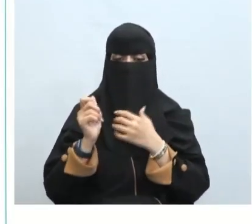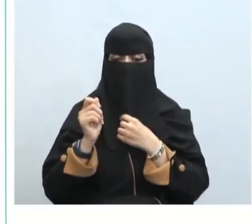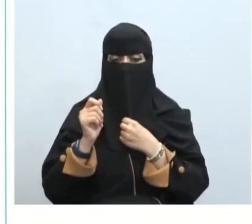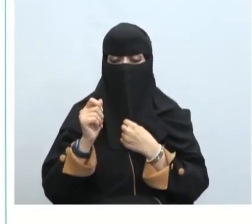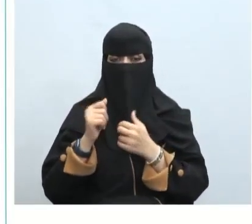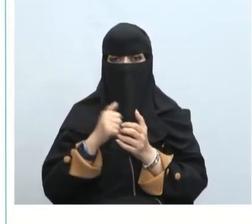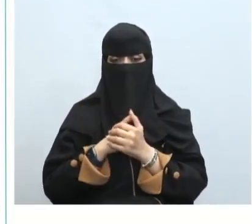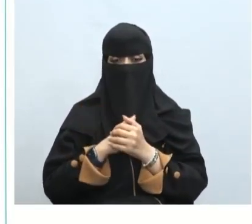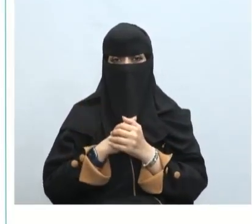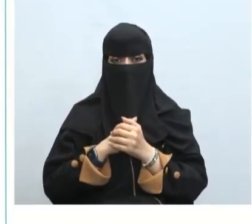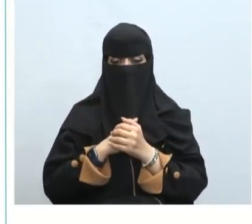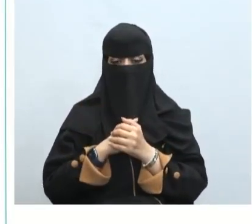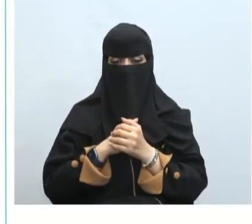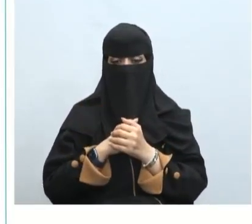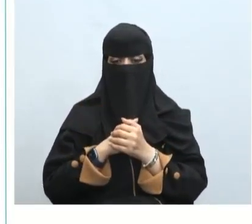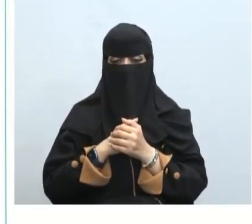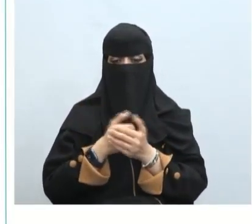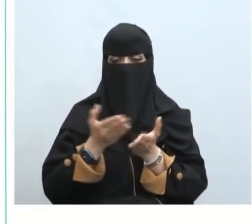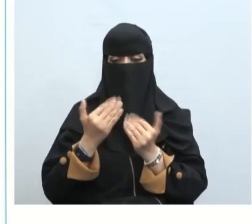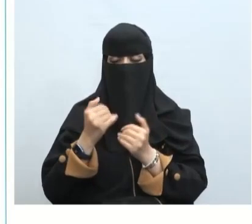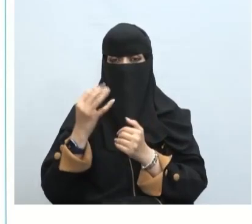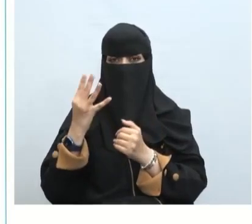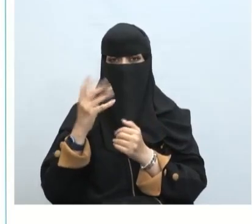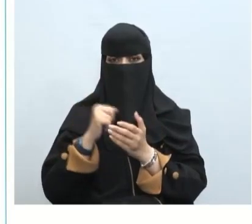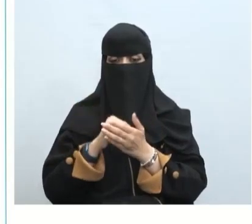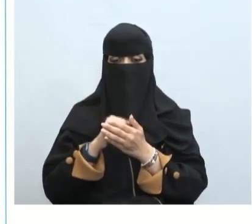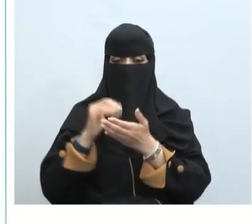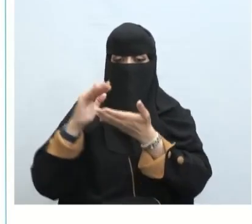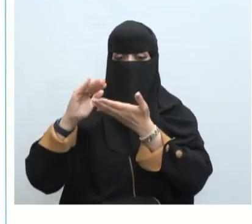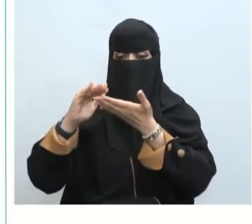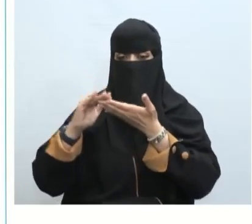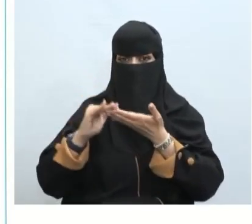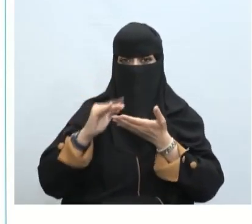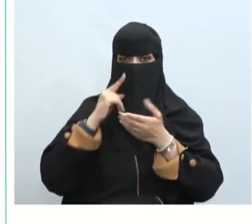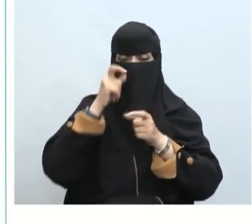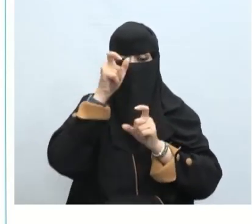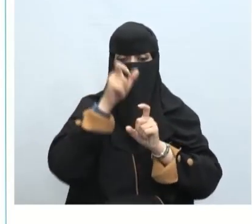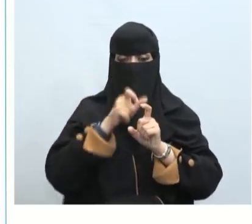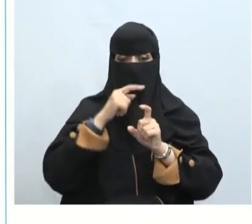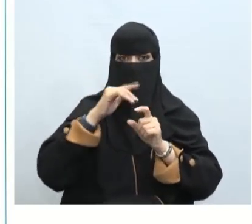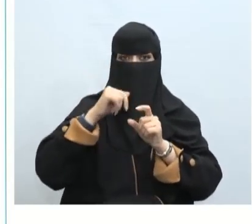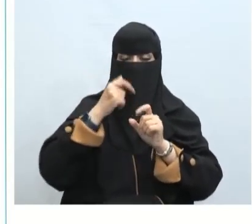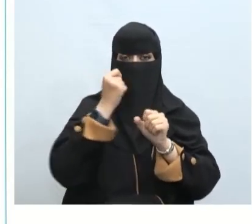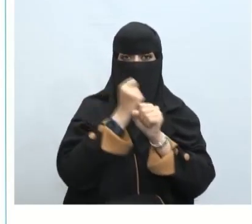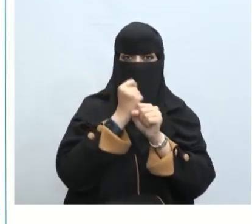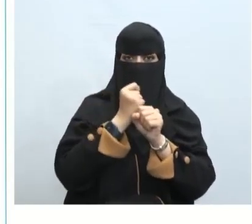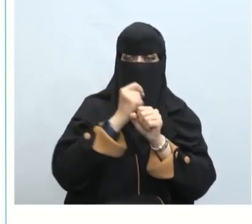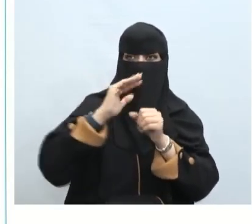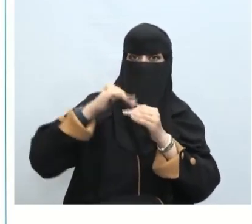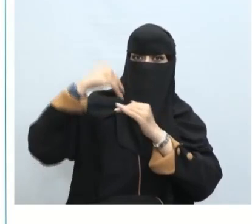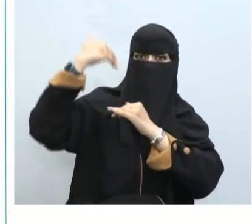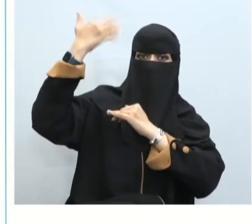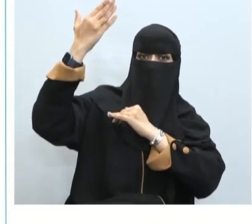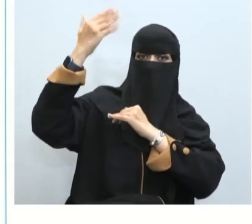والاستغناء عن الايدي العامله كذلك من الاسباب الاقتصاديه للبطاله